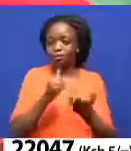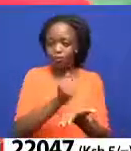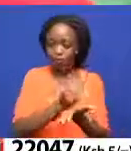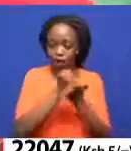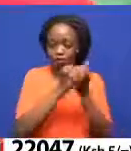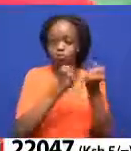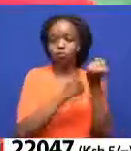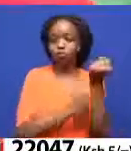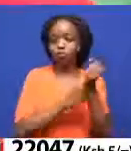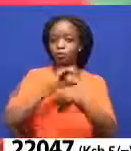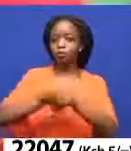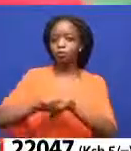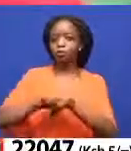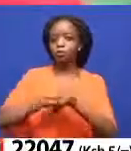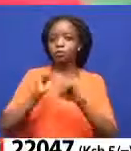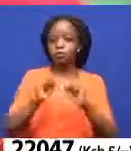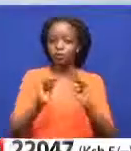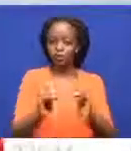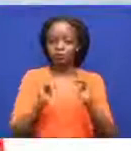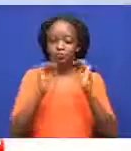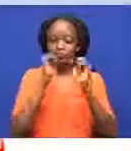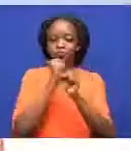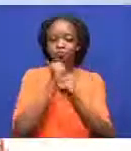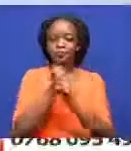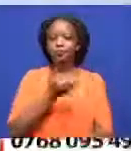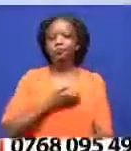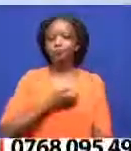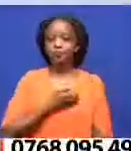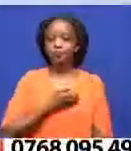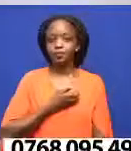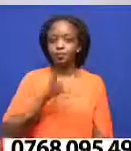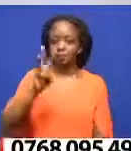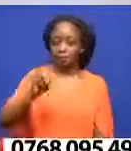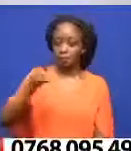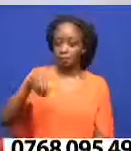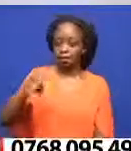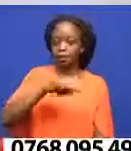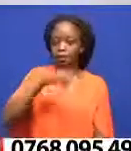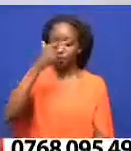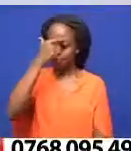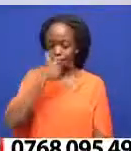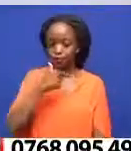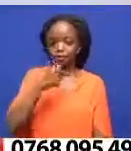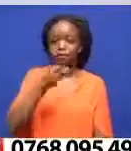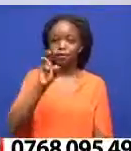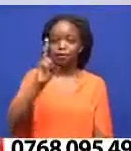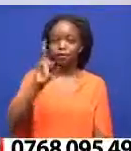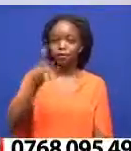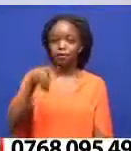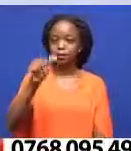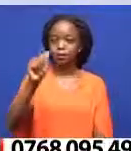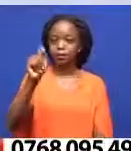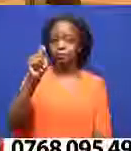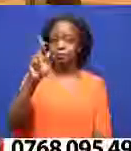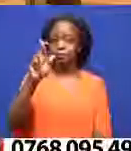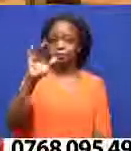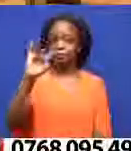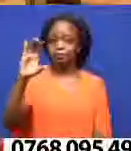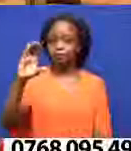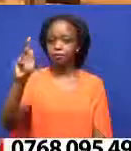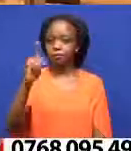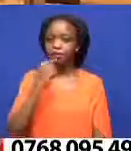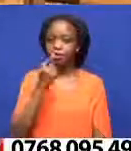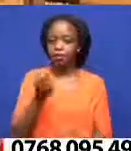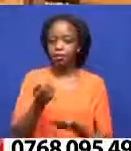imetuokolea, tutainua kazi yetu. Kwa upande wake, mbunge wa eneo la Thika Patrick Koinena amesema kuwa pesa hizi zinalenga vikundi